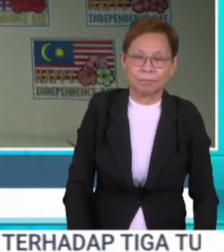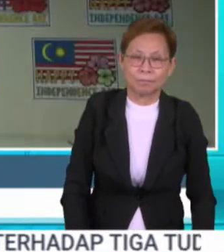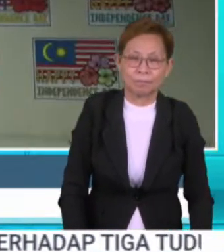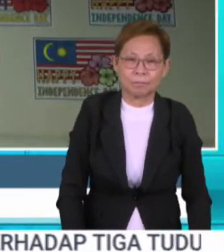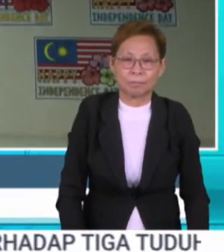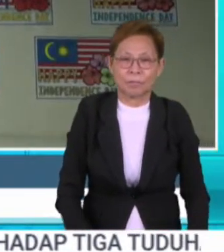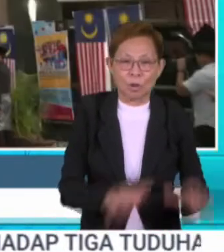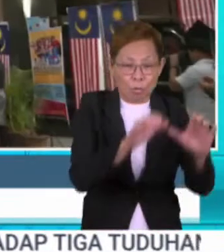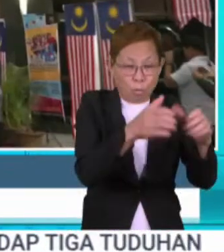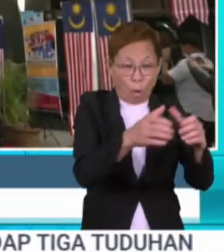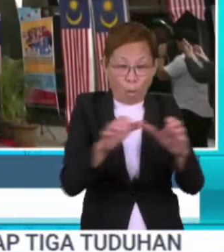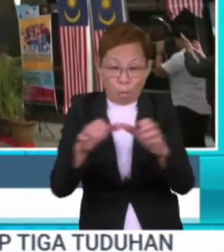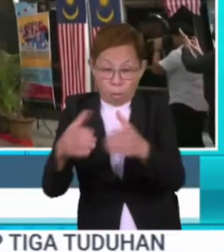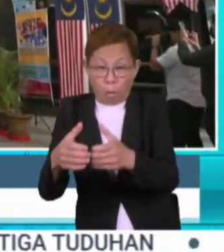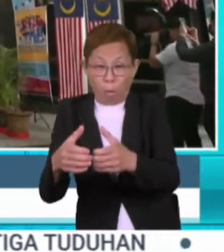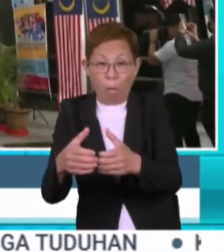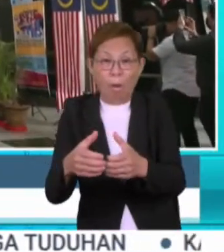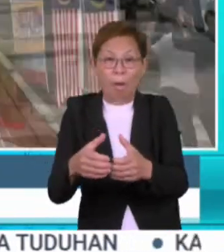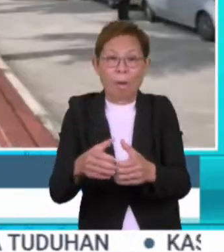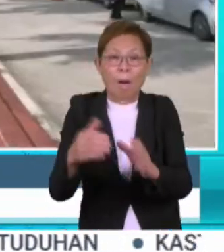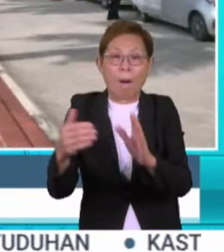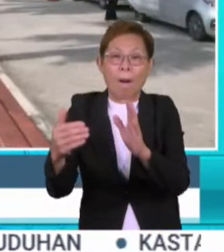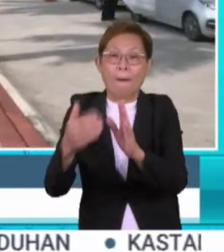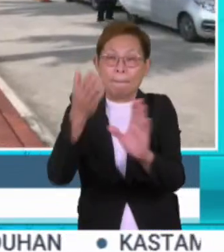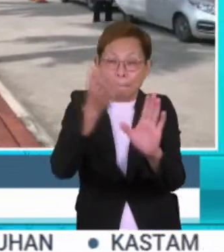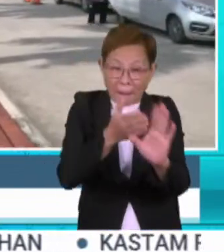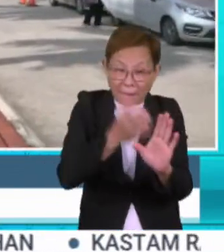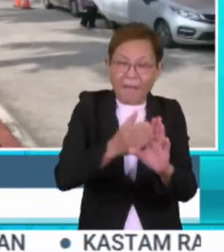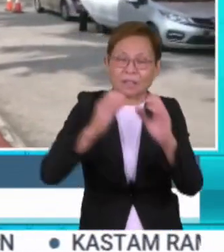antara Cluster perbankan